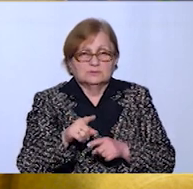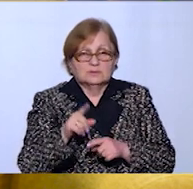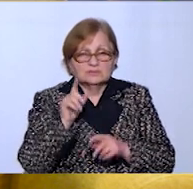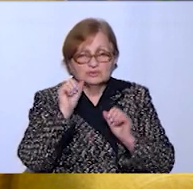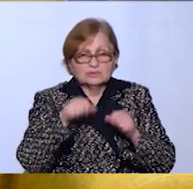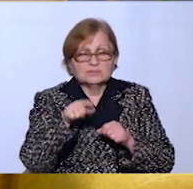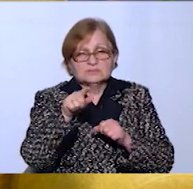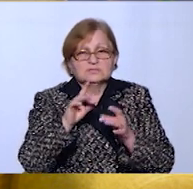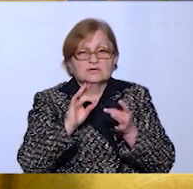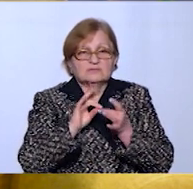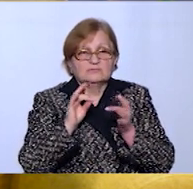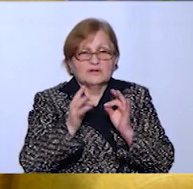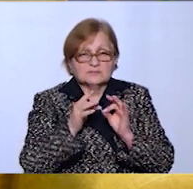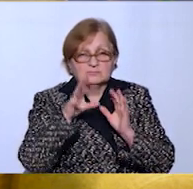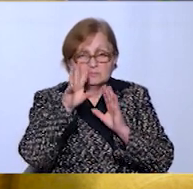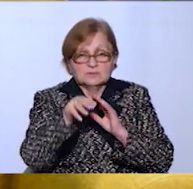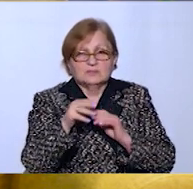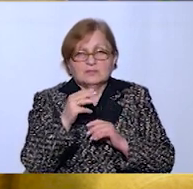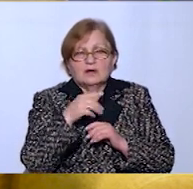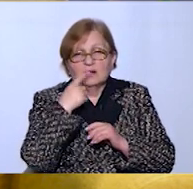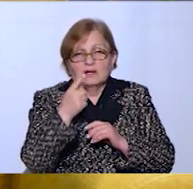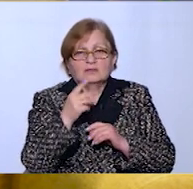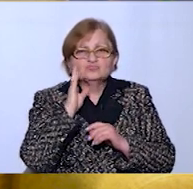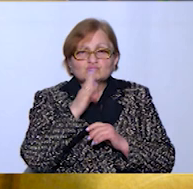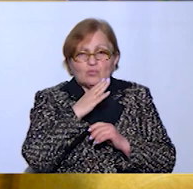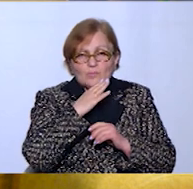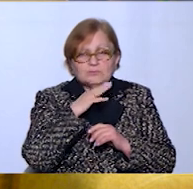Facebook-ზე შეგიძლიათ მოძებნოთ გვერდი მშობლის კივრი და გამოგზავნოთ